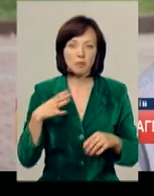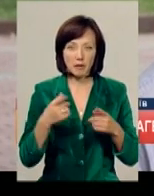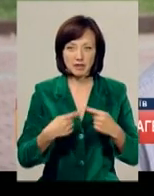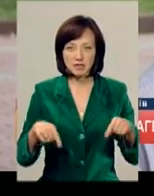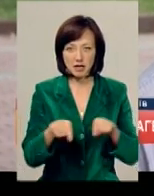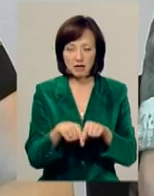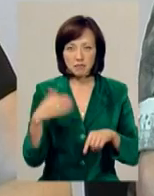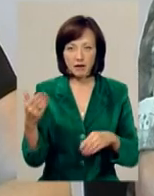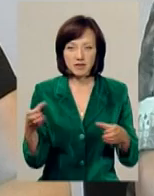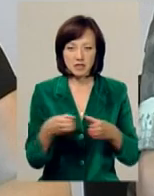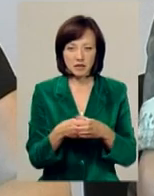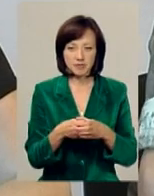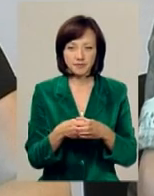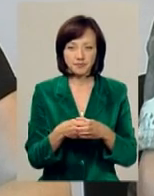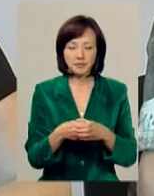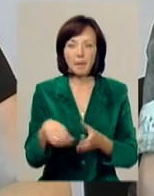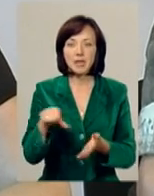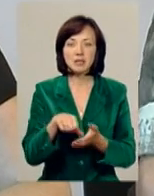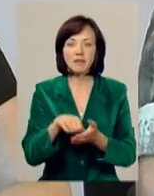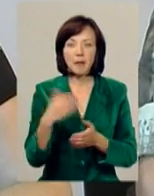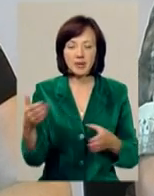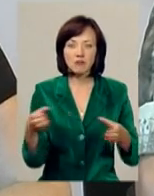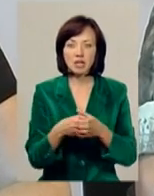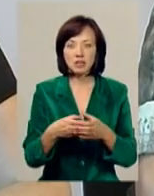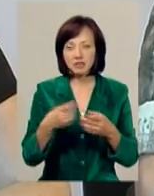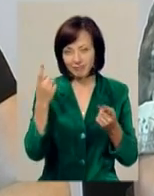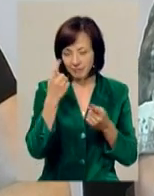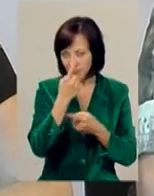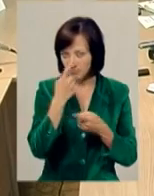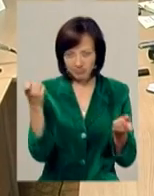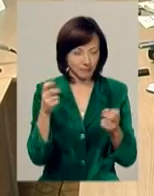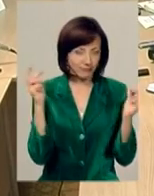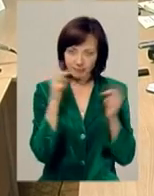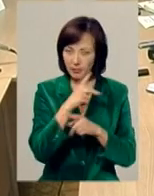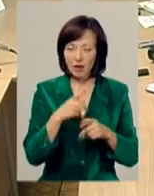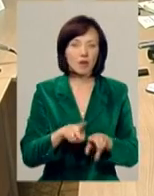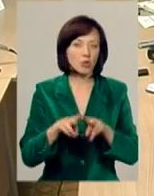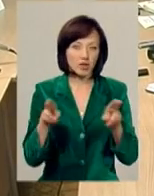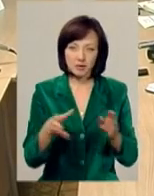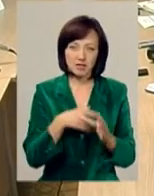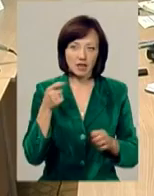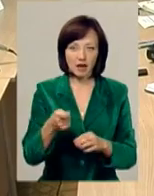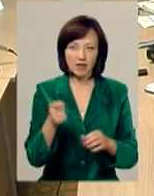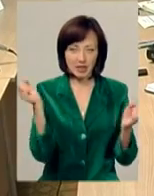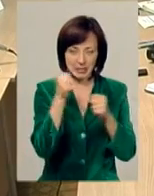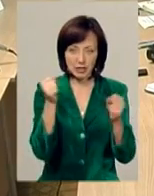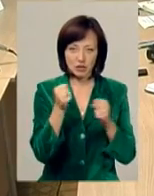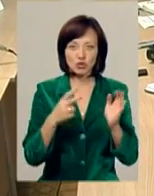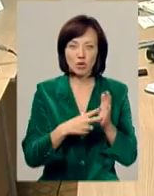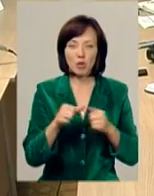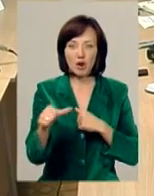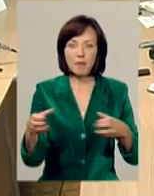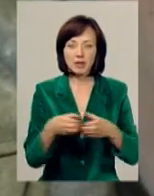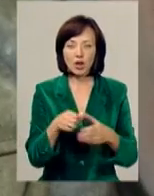из Правого сектора представники Правого сектора Хмельниччини цю інформацію спростовують кажуть подібні заяви ні сенітниця сьомий окремий